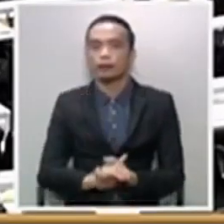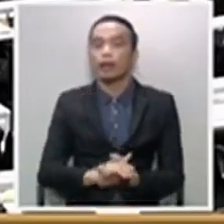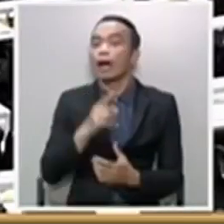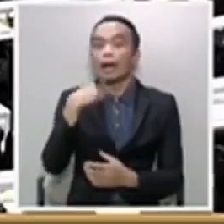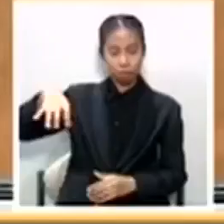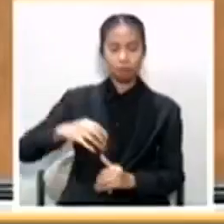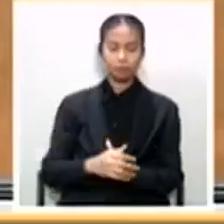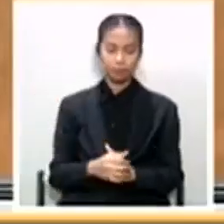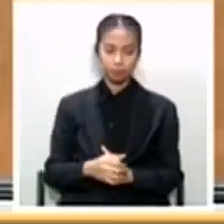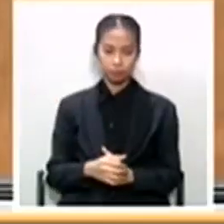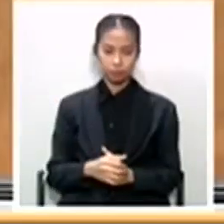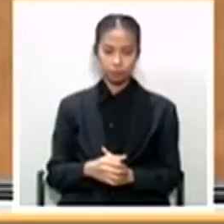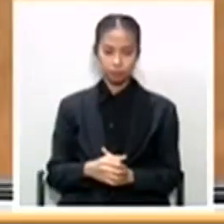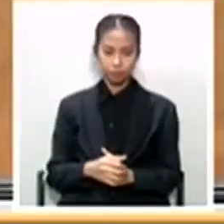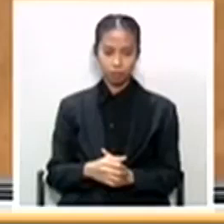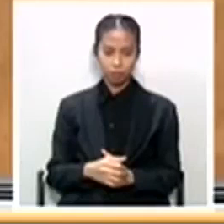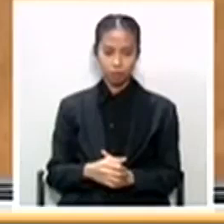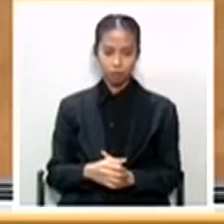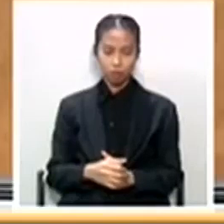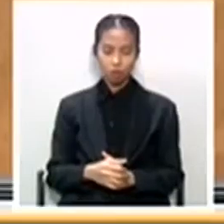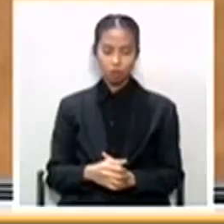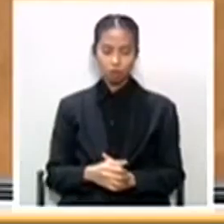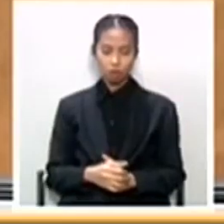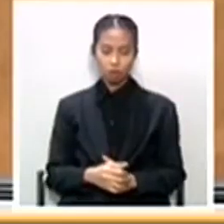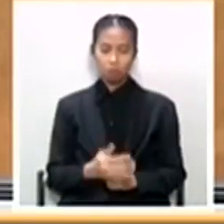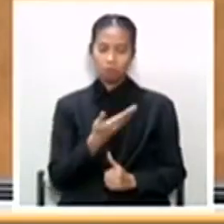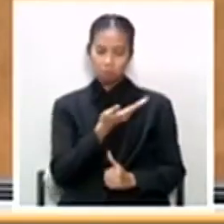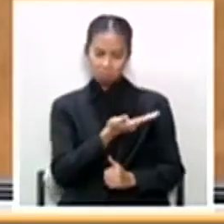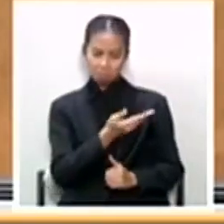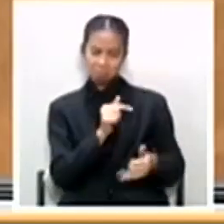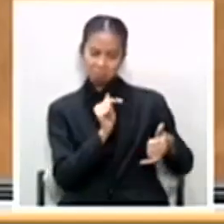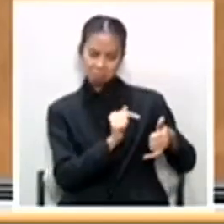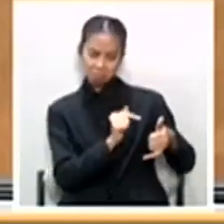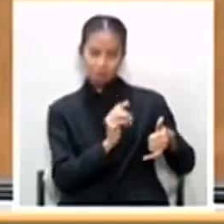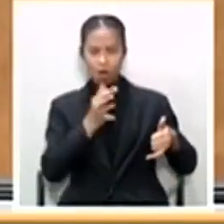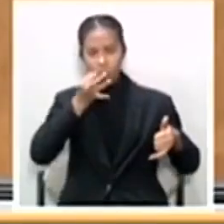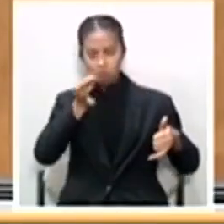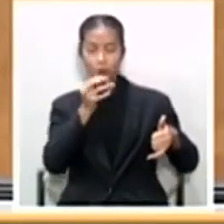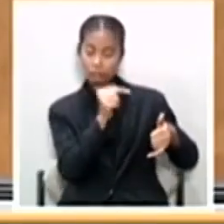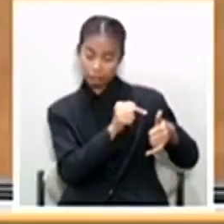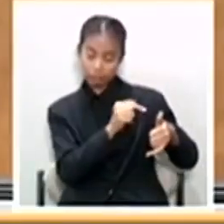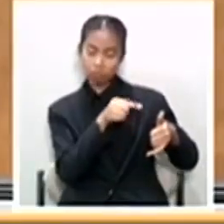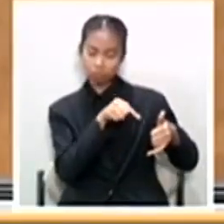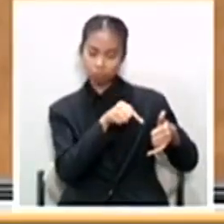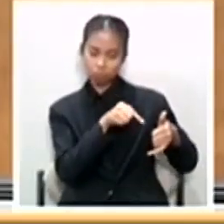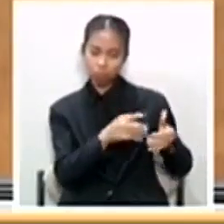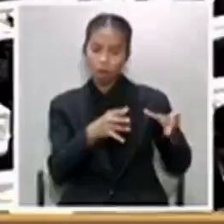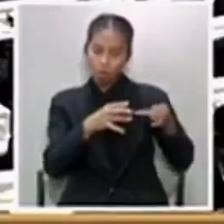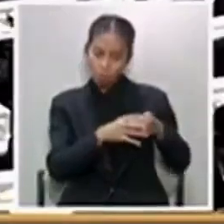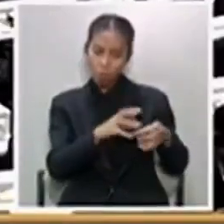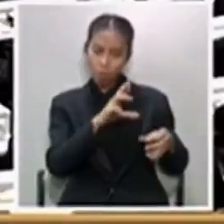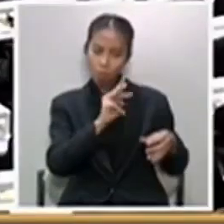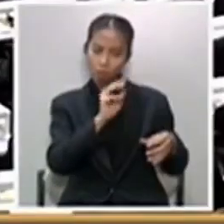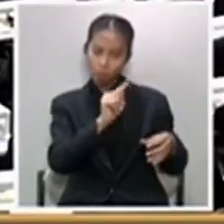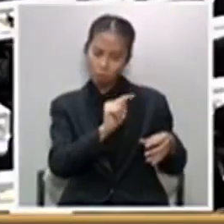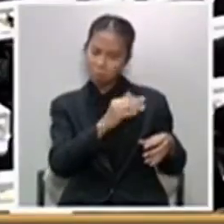ของผู้ตรวจการแผ่นดินที่ระบุว่าเป็นการกระทำทางการเมืองระหว่างรัฐบาลในฐานะฝ่ายบริหารกับพระมหากษัตริย์ซึ่งคุณไพบูลย์อ้